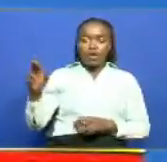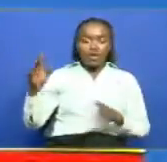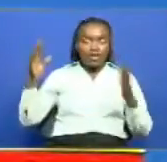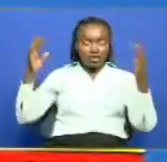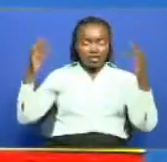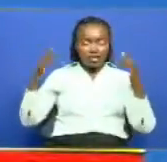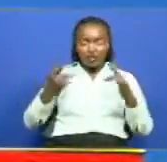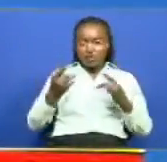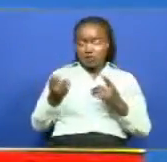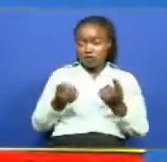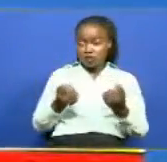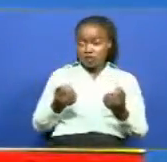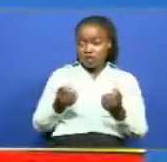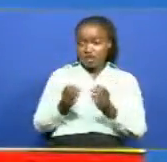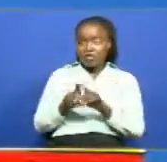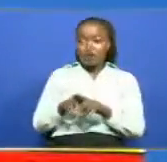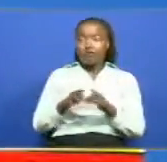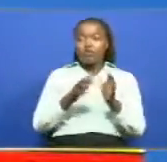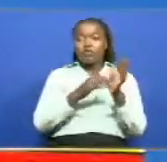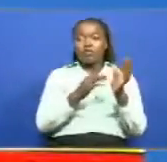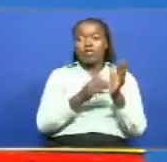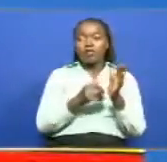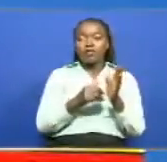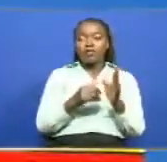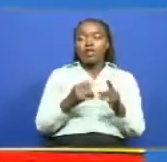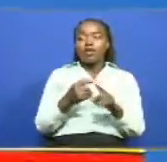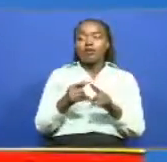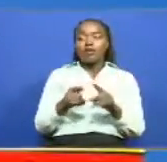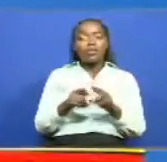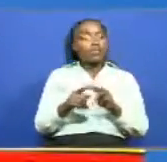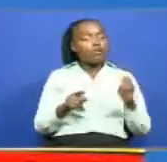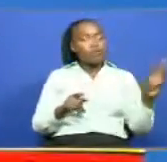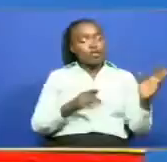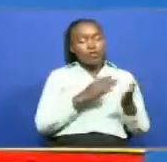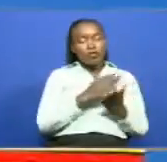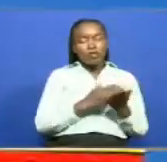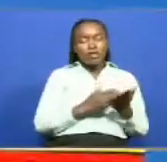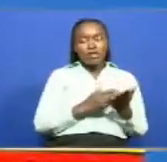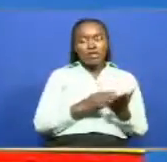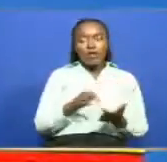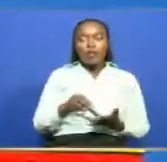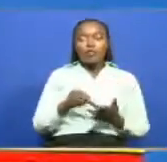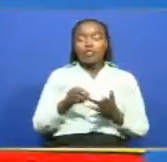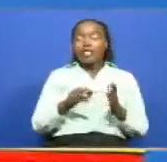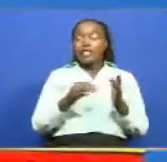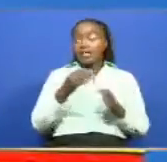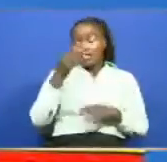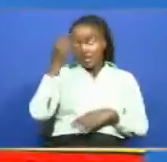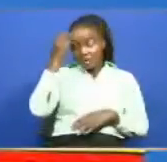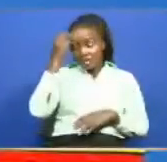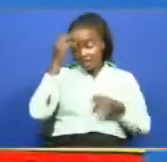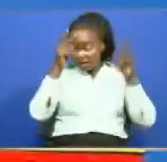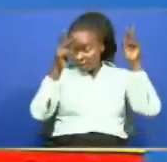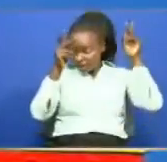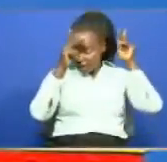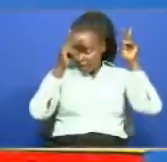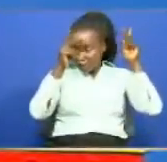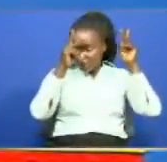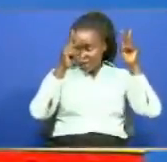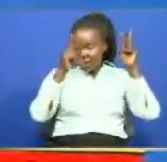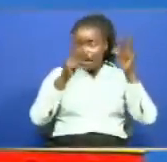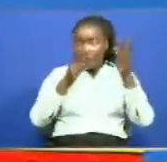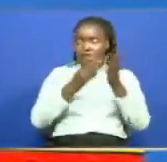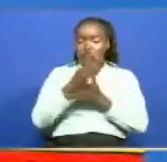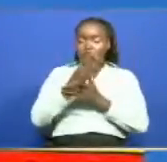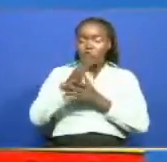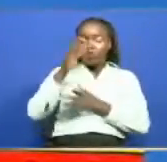na sehemu za Machakos. Katika sehemu za magharibi mwa nchi hususan maeneo ya Kitale na Kakamega, tukifikia sehemu za Eldoret na